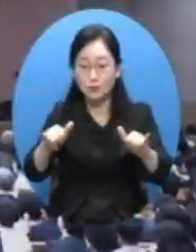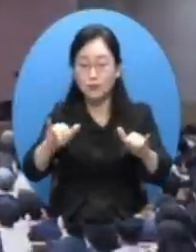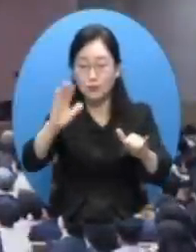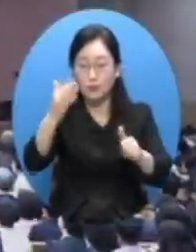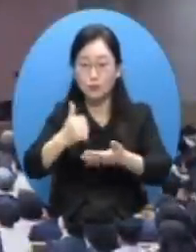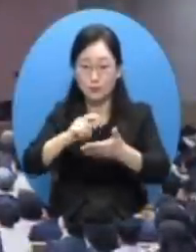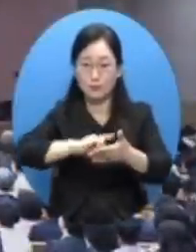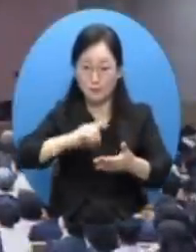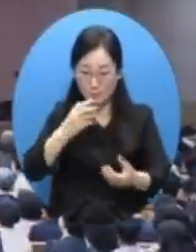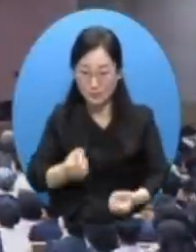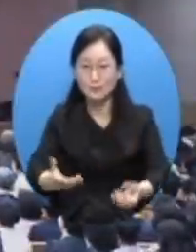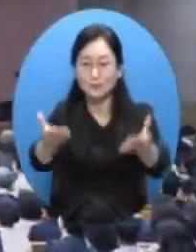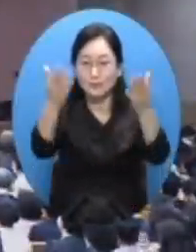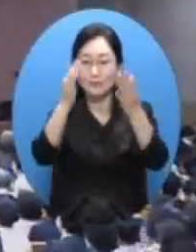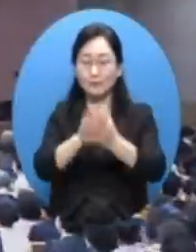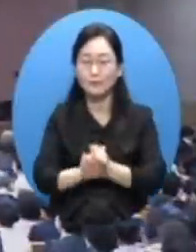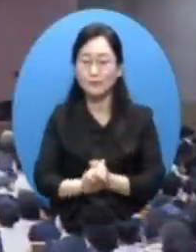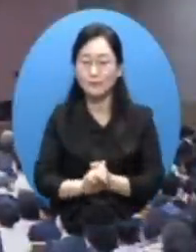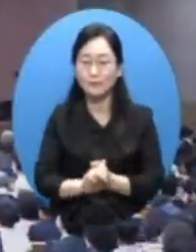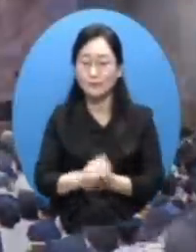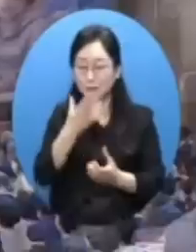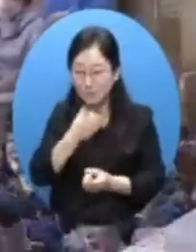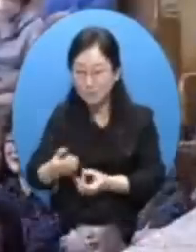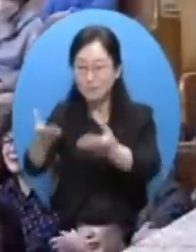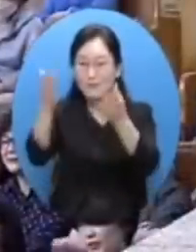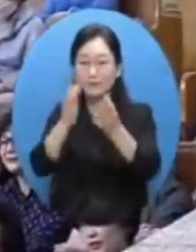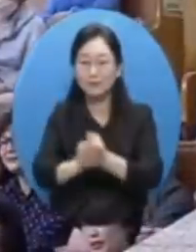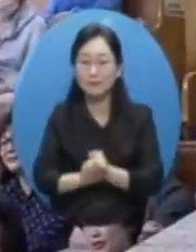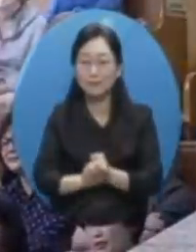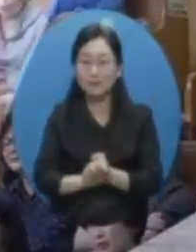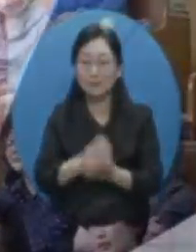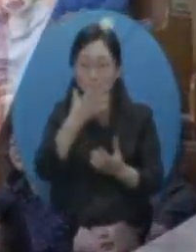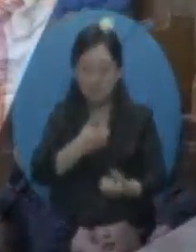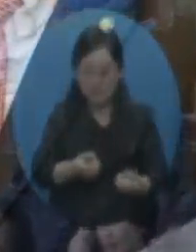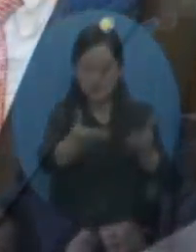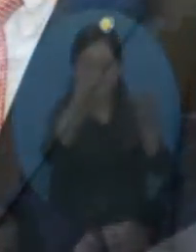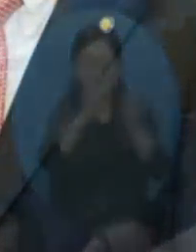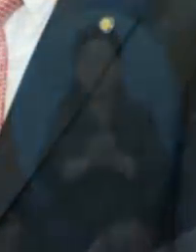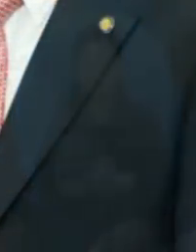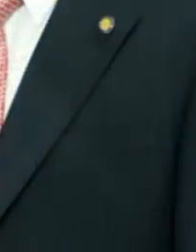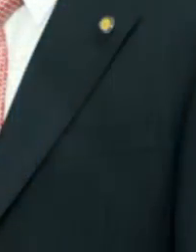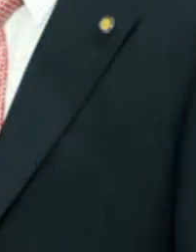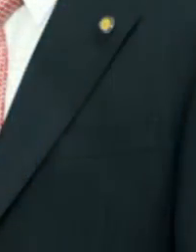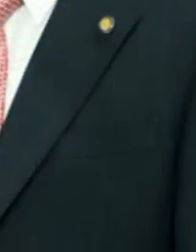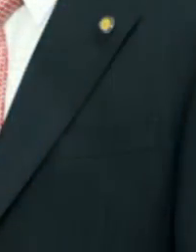주님의 이름으로 축원합니다. 축원합니다. 축원합니다. 네.